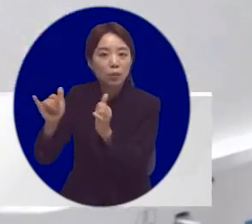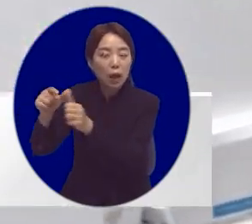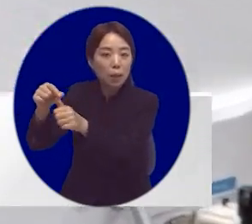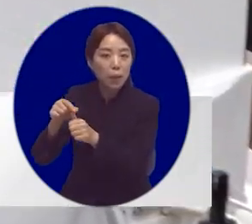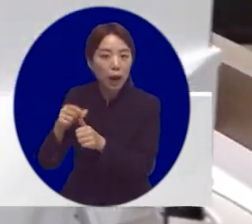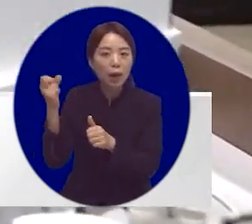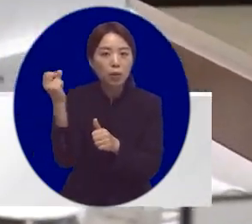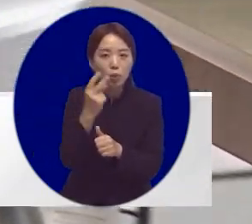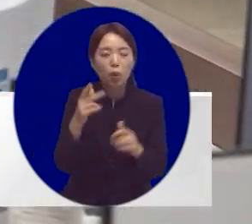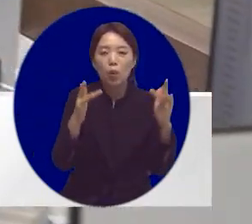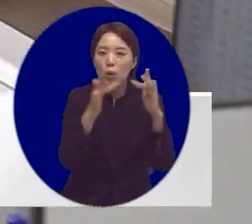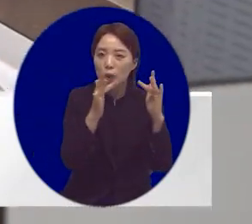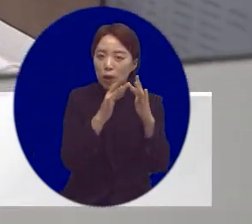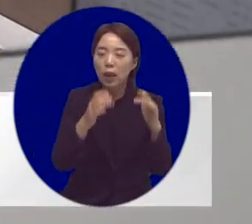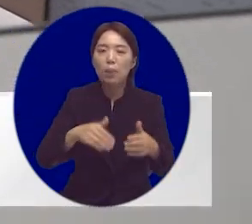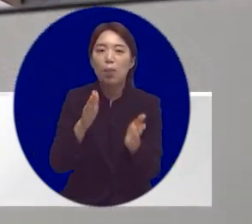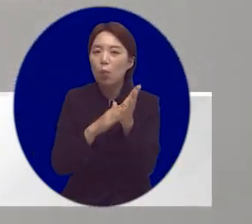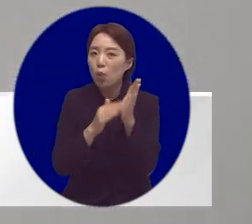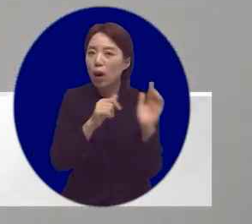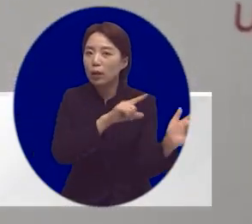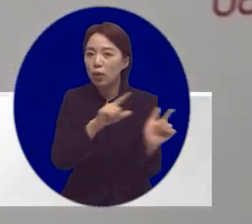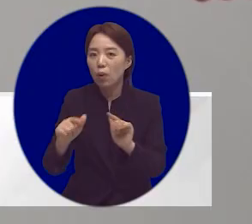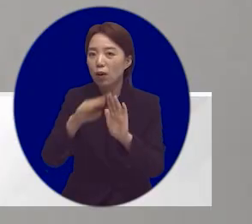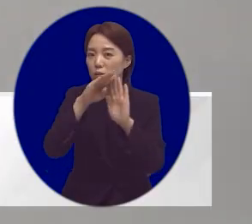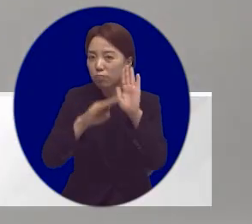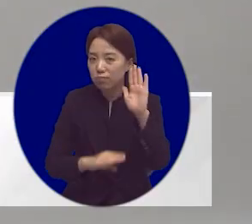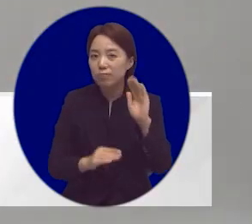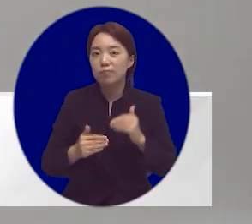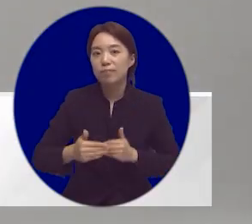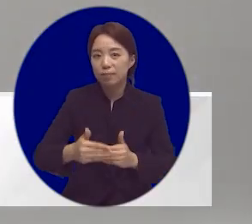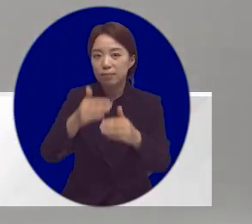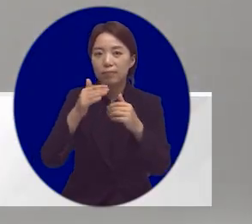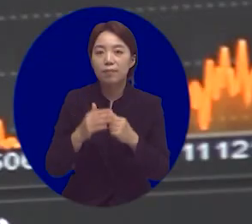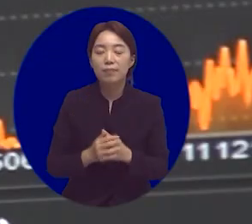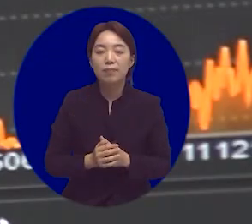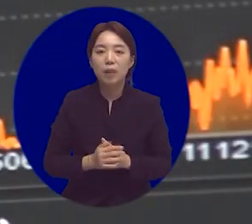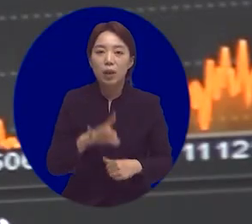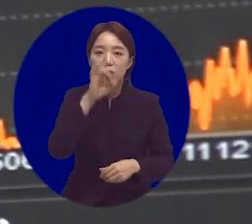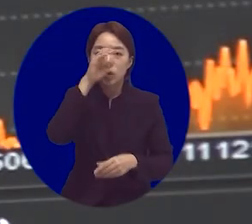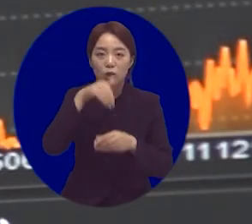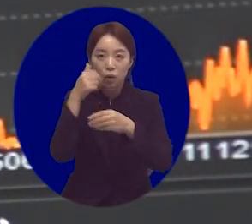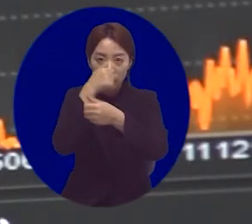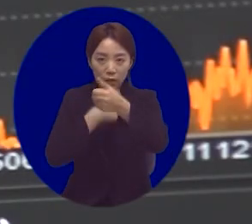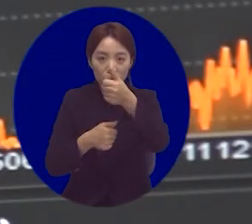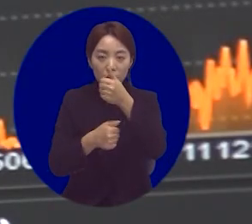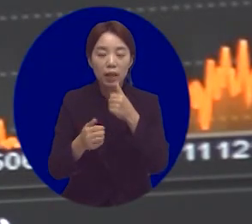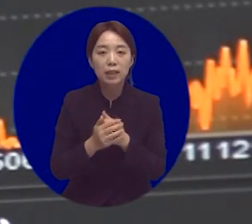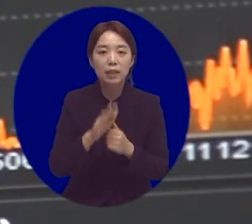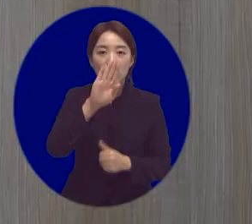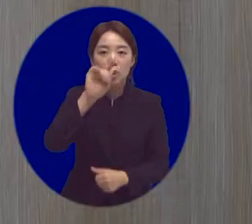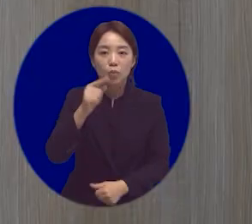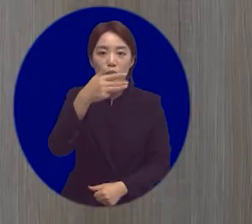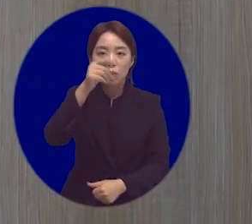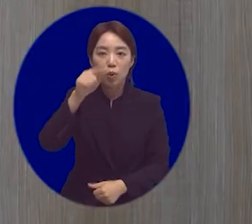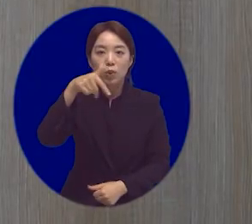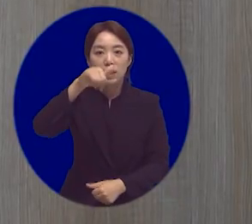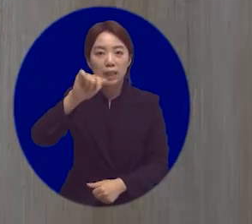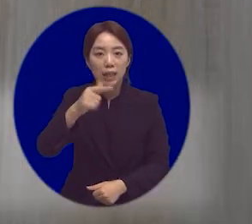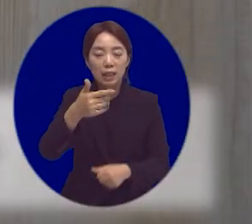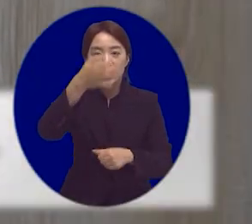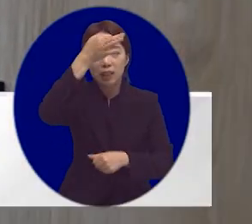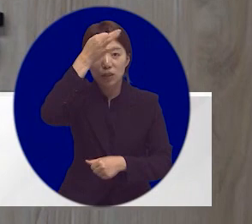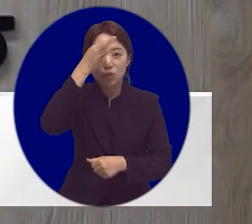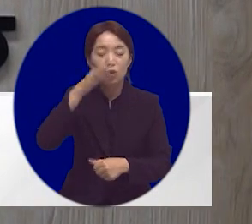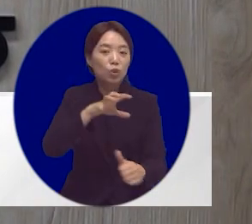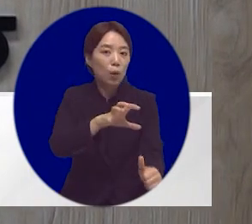네트워크 및 보안 구성, 개발 감리 등을 순차적으로 진행합니다. 중앙선거관리위원회는 블록체인 기술을